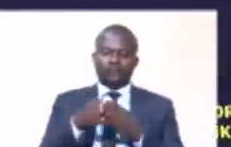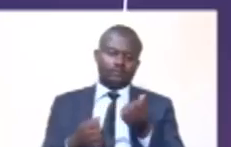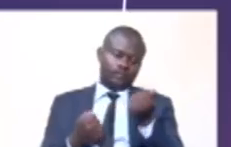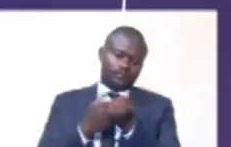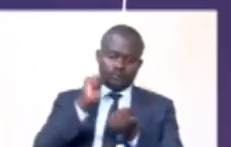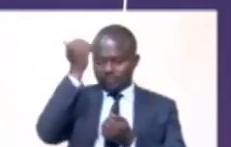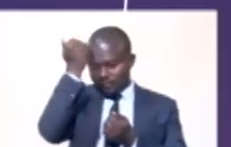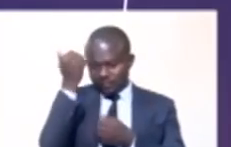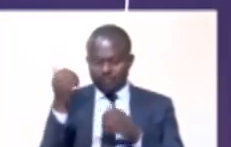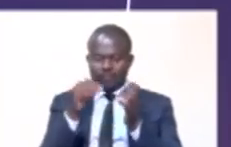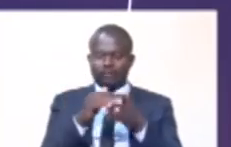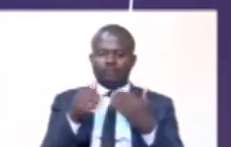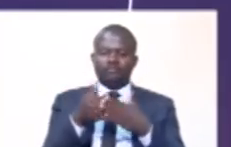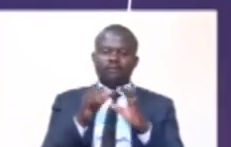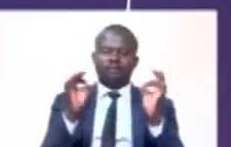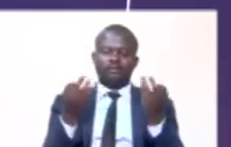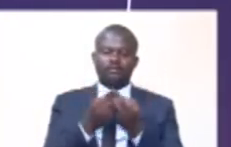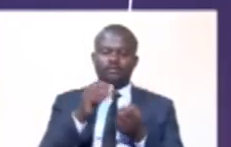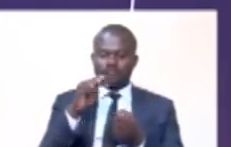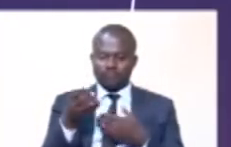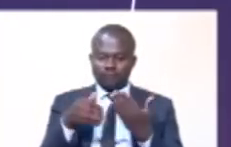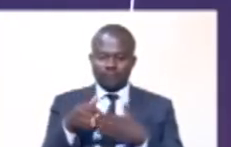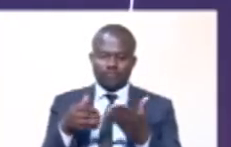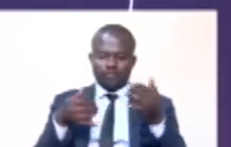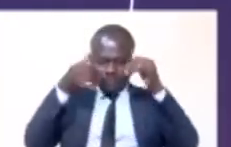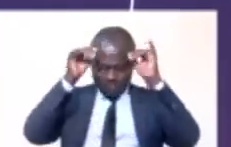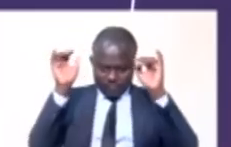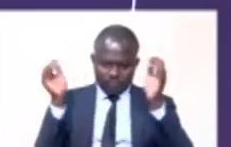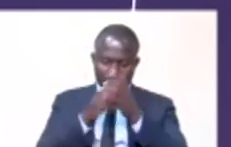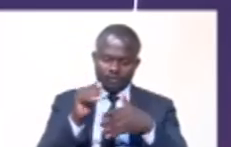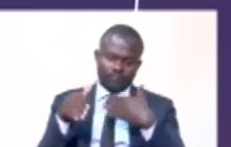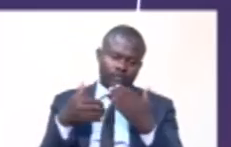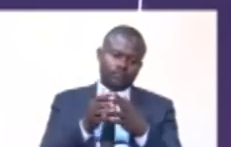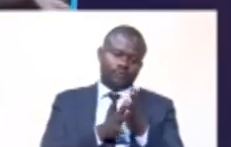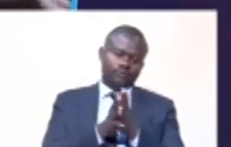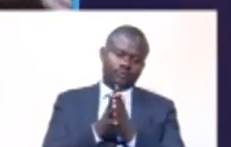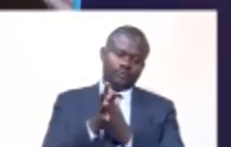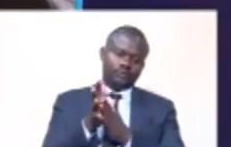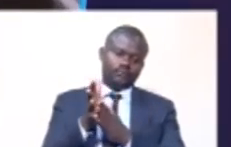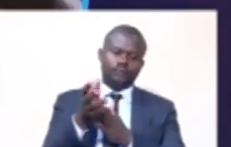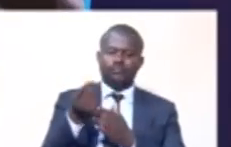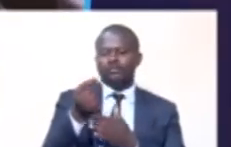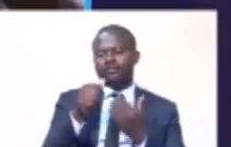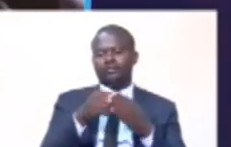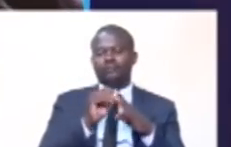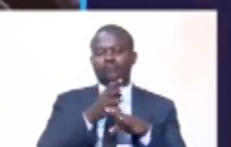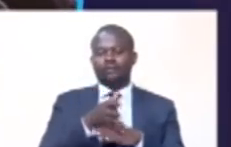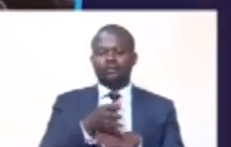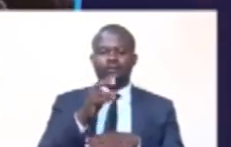mu kwivuza, ndetse n'imiryango 4 yorozwa inka, byose bikaba byaratwaye ingengo y'imari y'amafaranga miliyoni